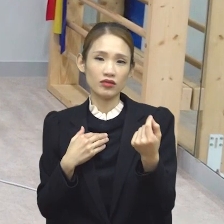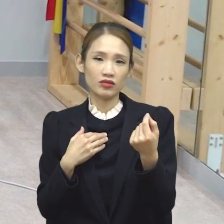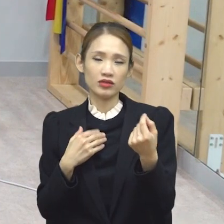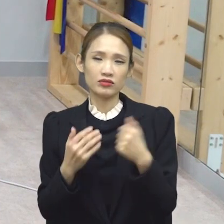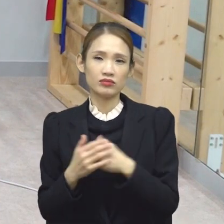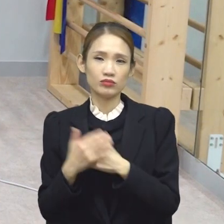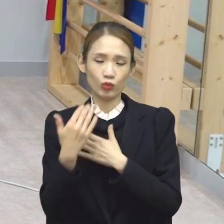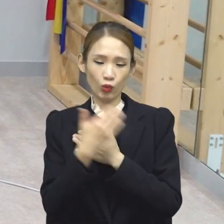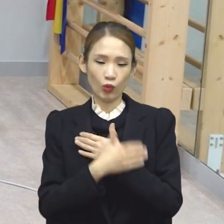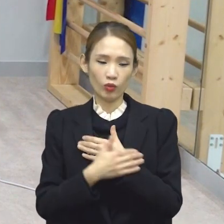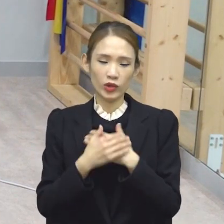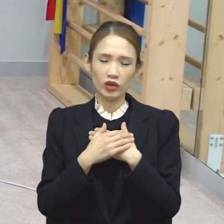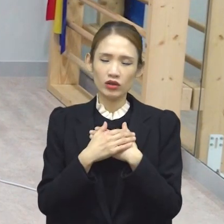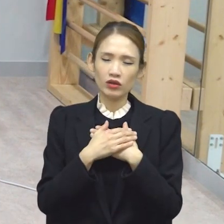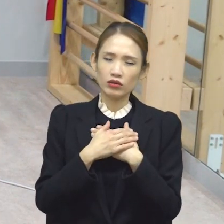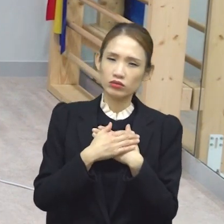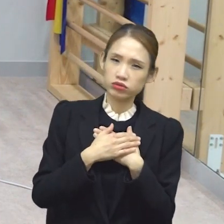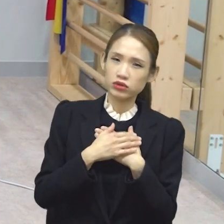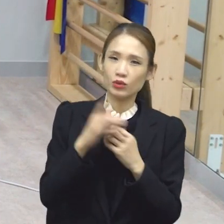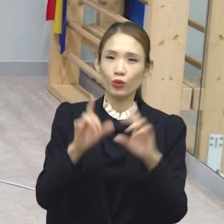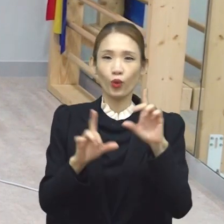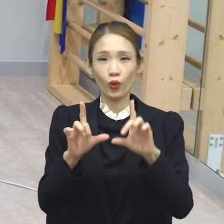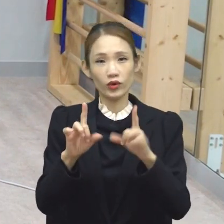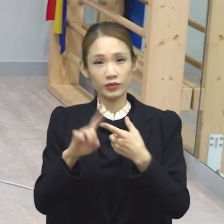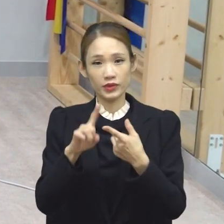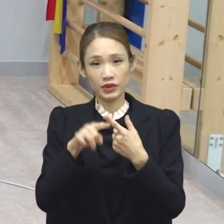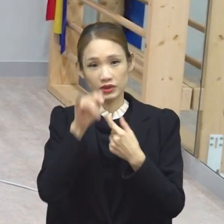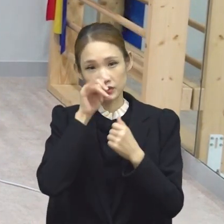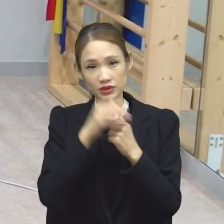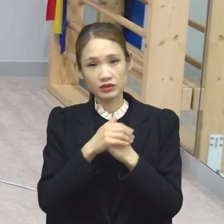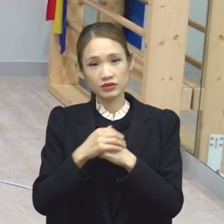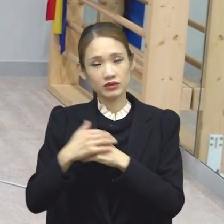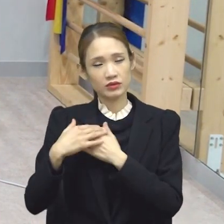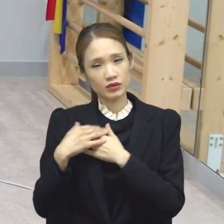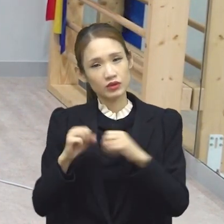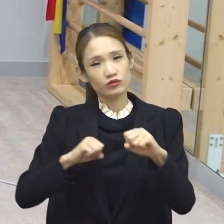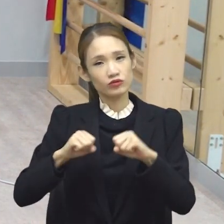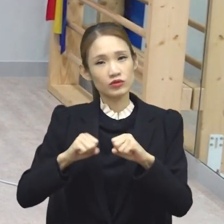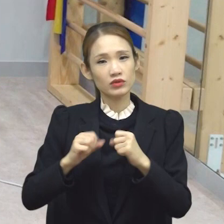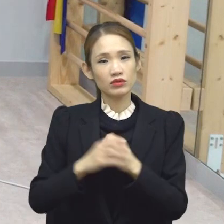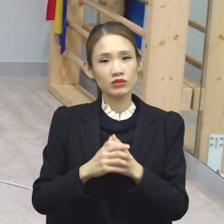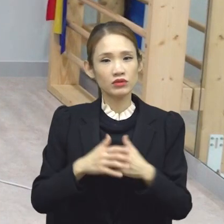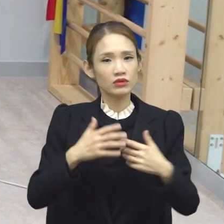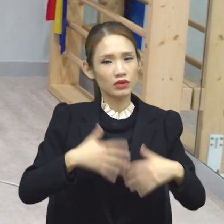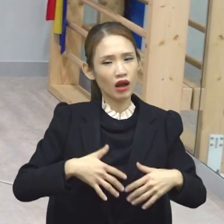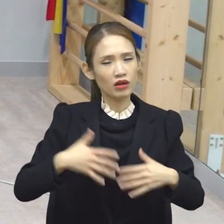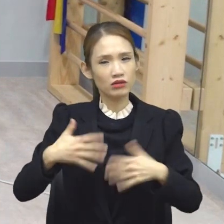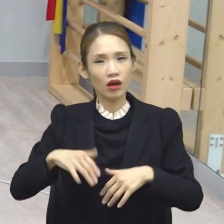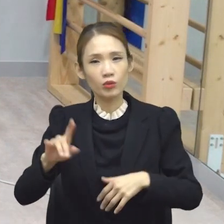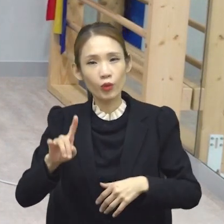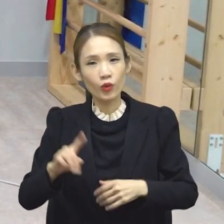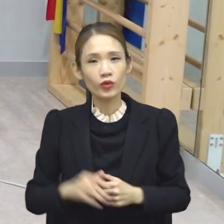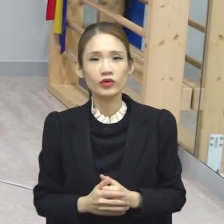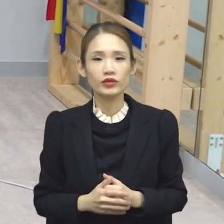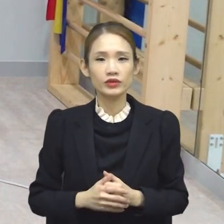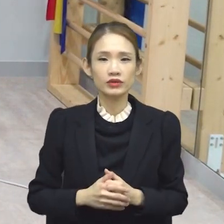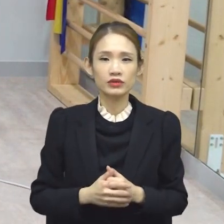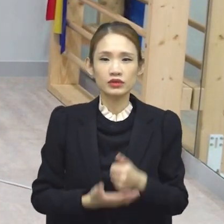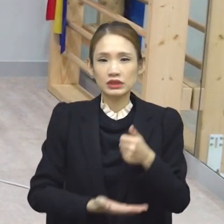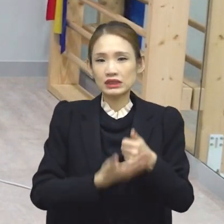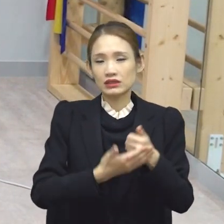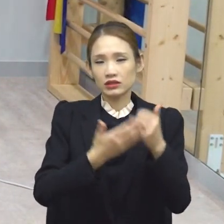저희처럼 한쪽으로 몸이 치우친 사람들은 그렇게 지지하는 쪽이랑 움직이는 쪽 어느 쪽이 더 빨리 약해지는 거예요?